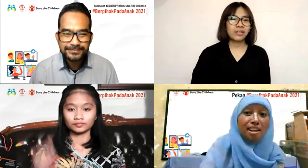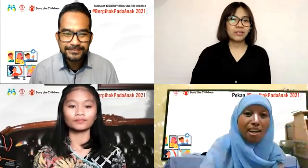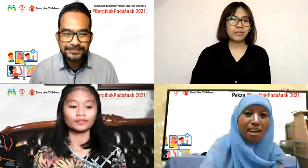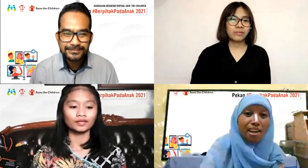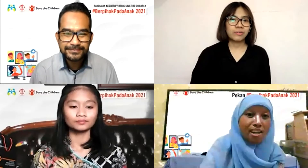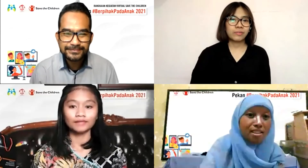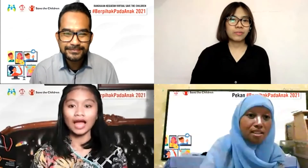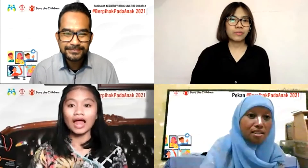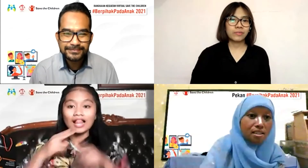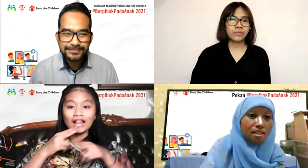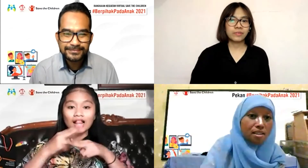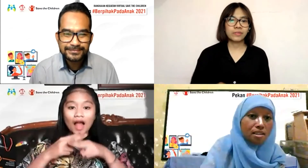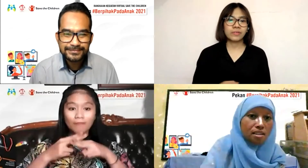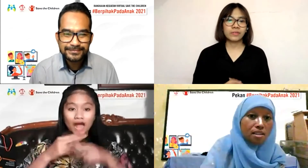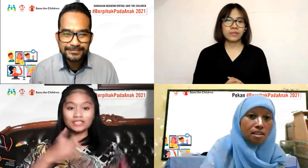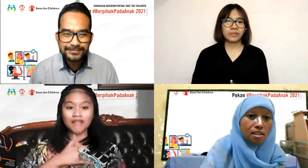Tasyanya nge-lag ya?